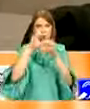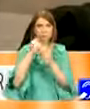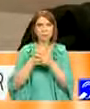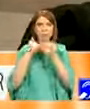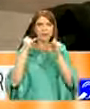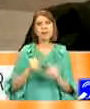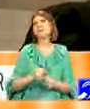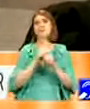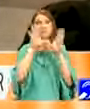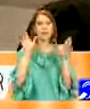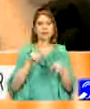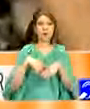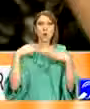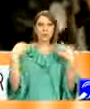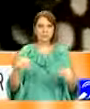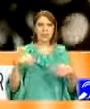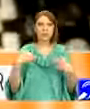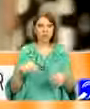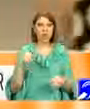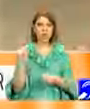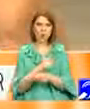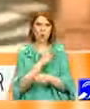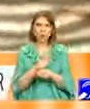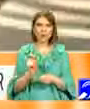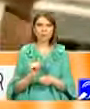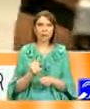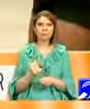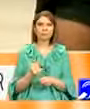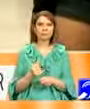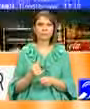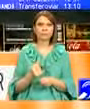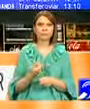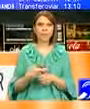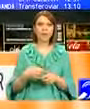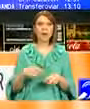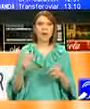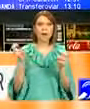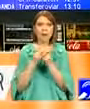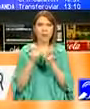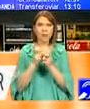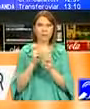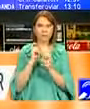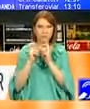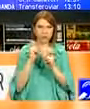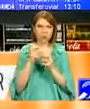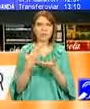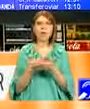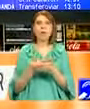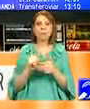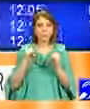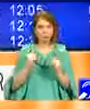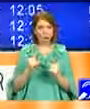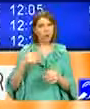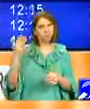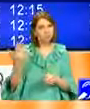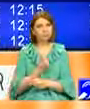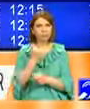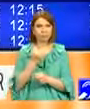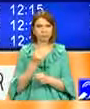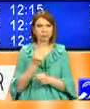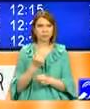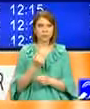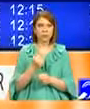astăzi dimineață la ora 10, lucrări la nivelul rețelei electrice, astfel că în momentul de față s-a reușit